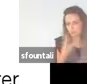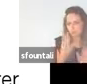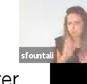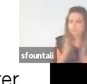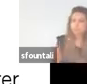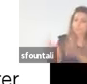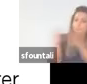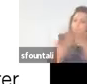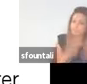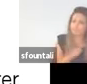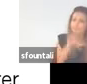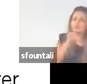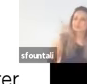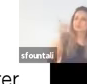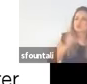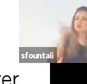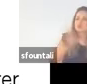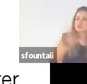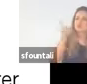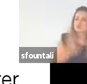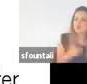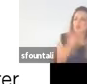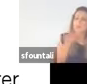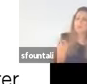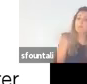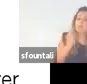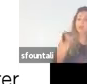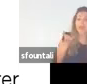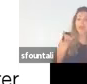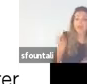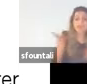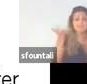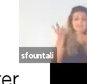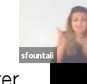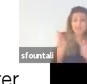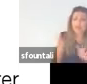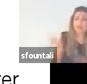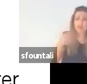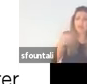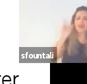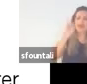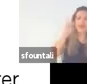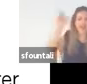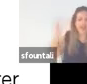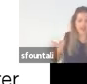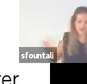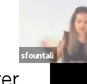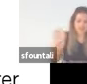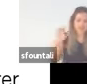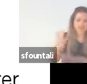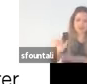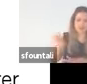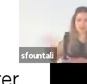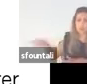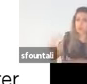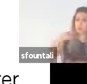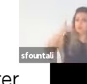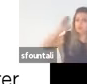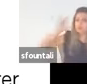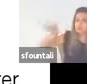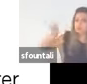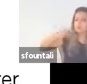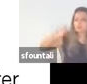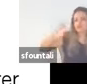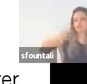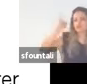χαμηλά επίπεδα καταδίκης. Ακόμα και αν μιλήσουμε για μία μικρή αύξηση στον αριθμό των